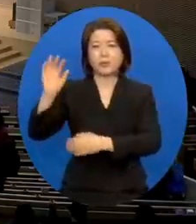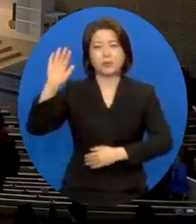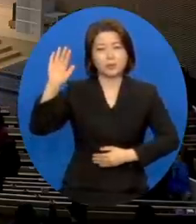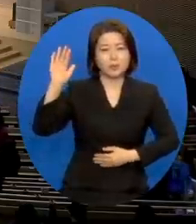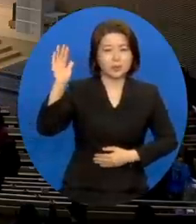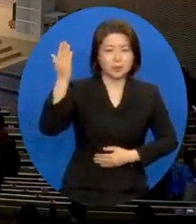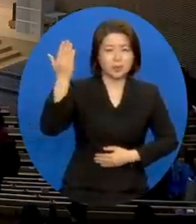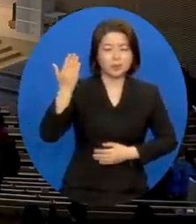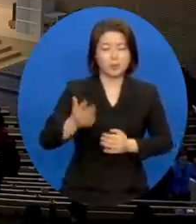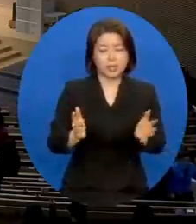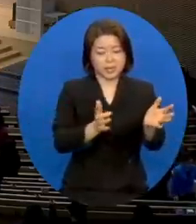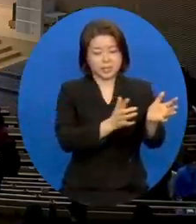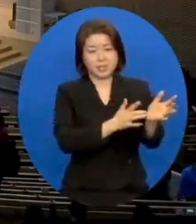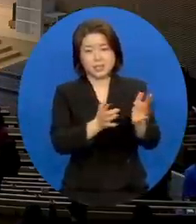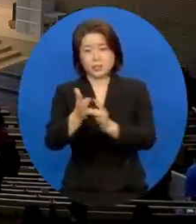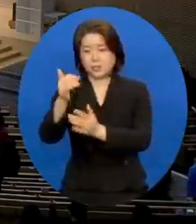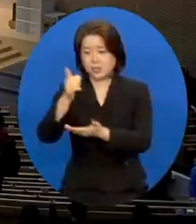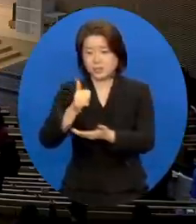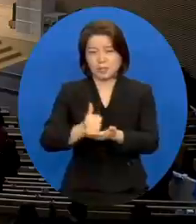wo